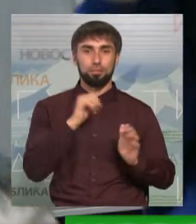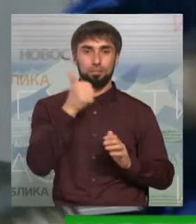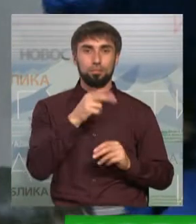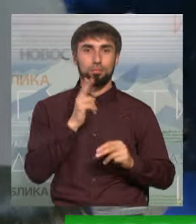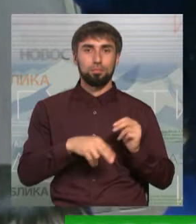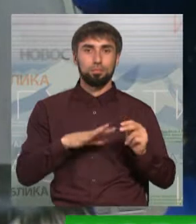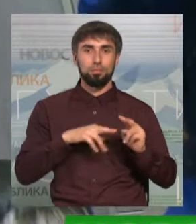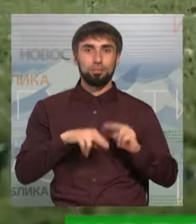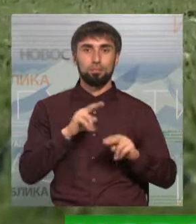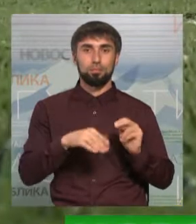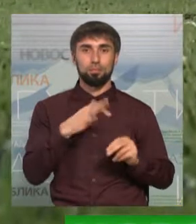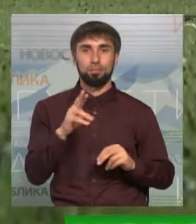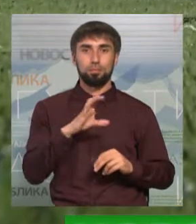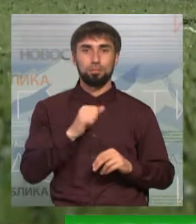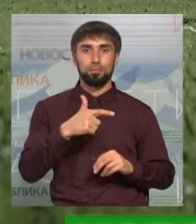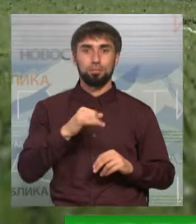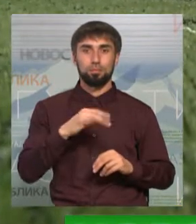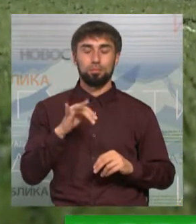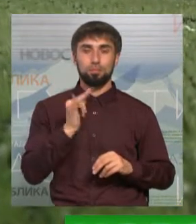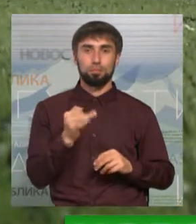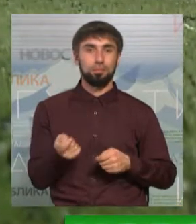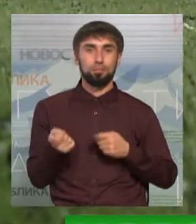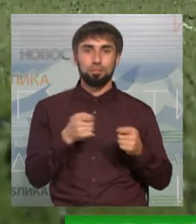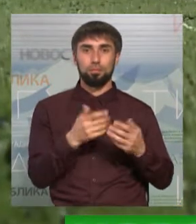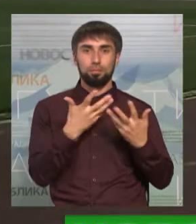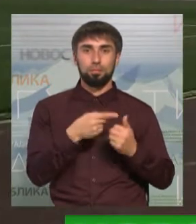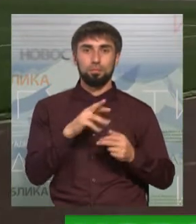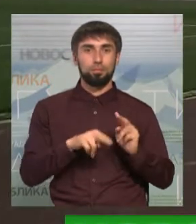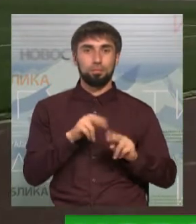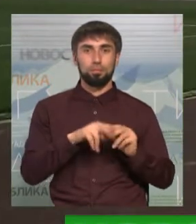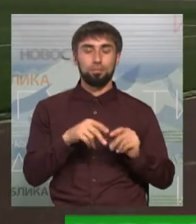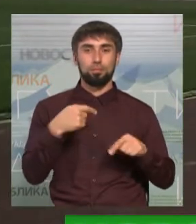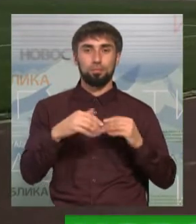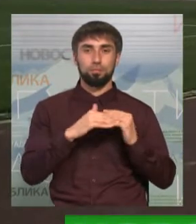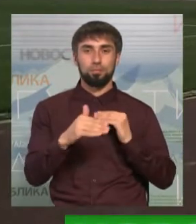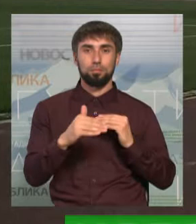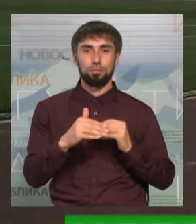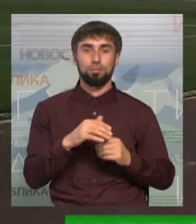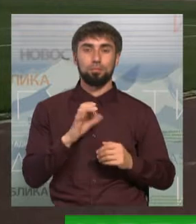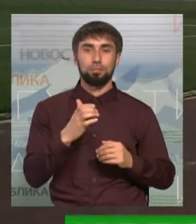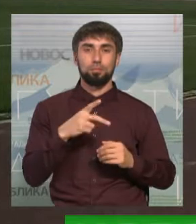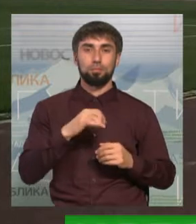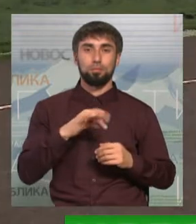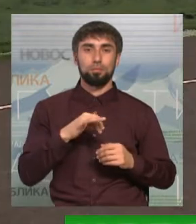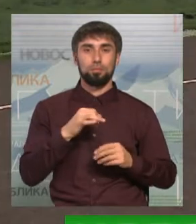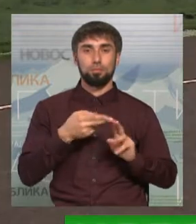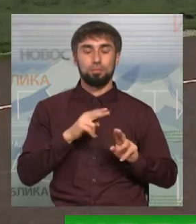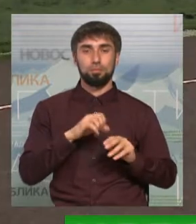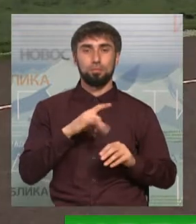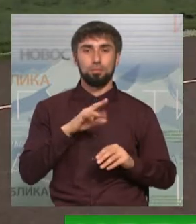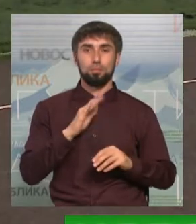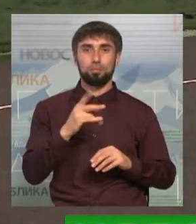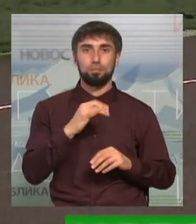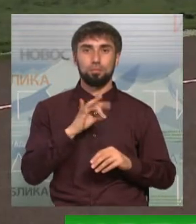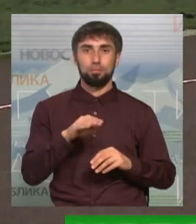завершено строительство ФОКа в Сагапше, а также завезли оборудование для строительства футбольного поля с легкоатлетическими беговыми дорожками в